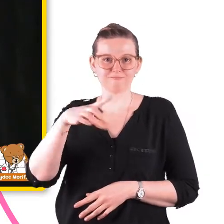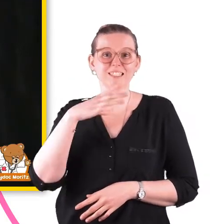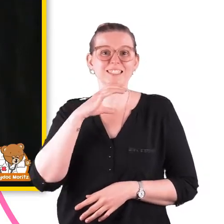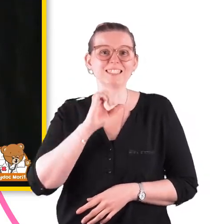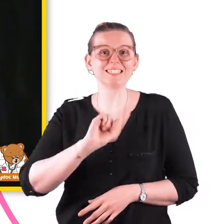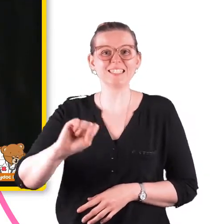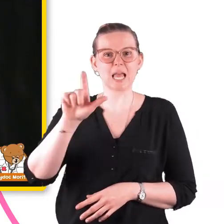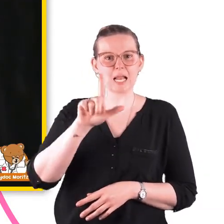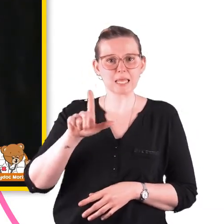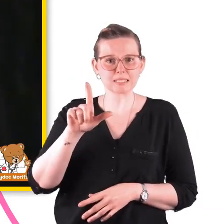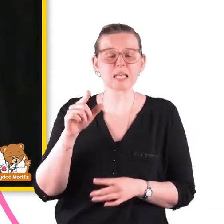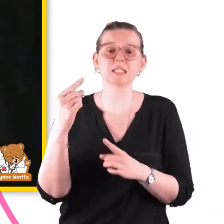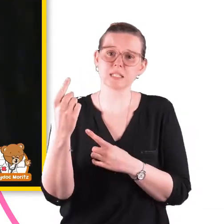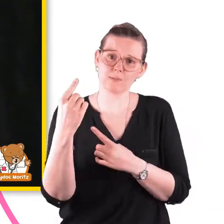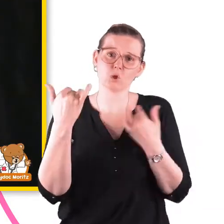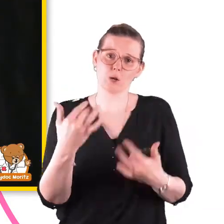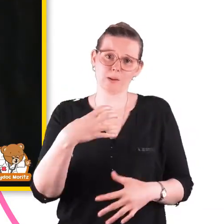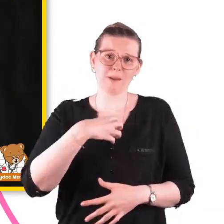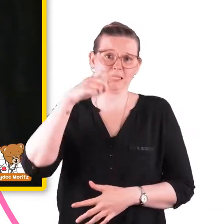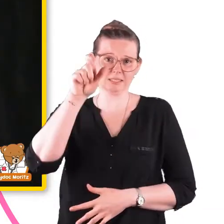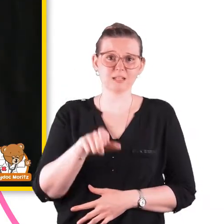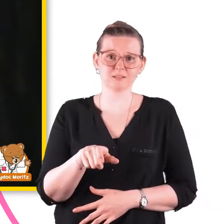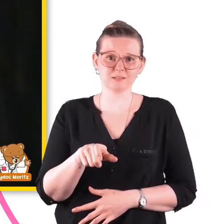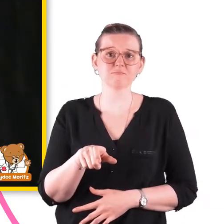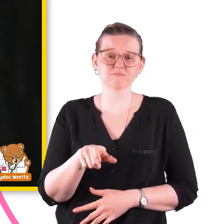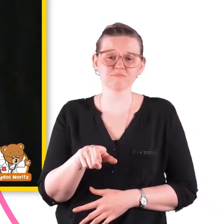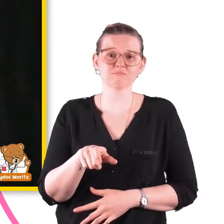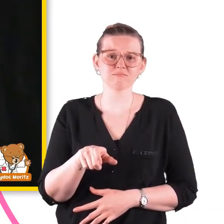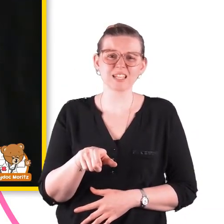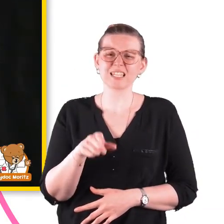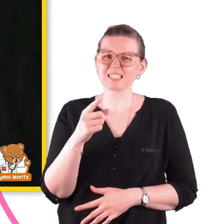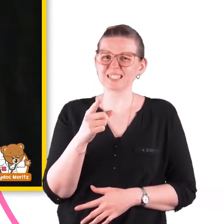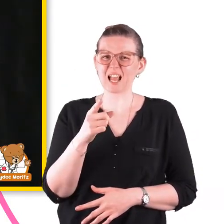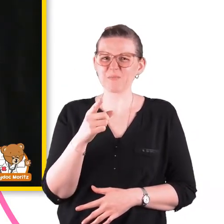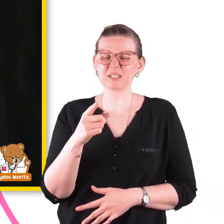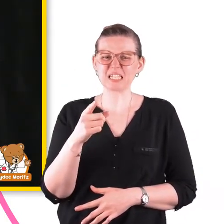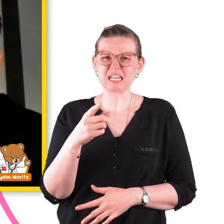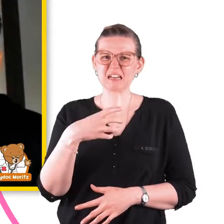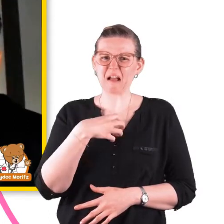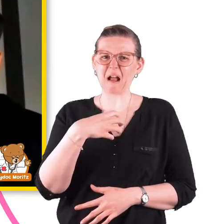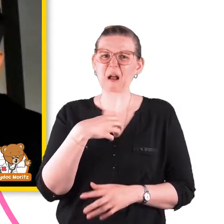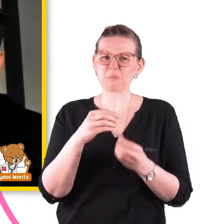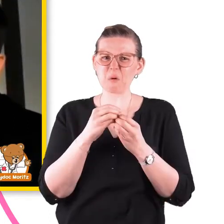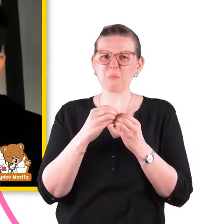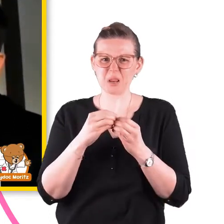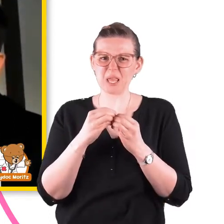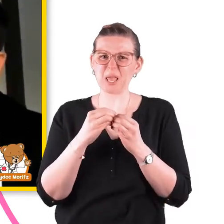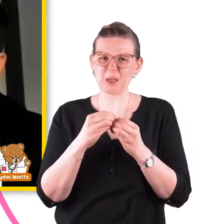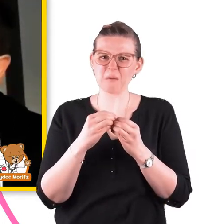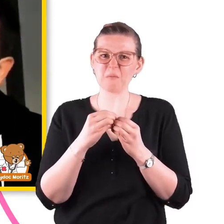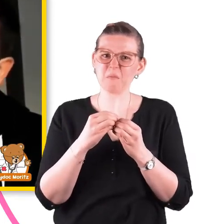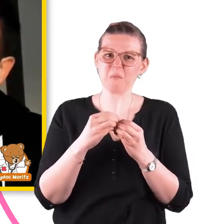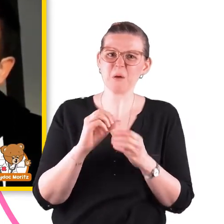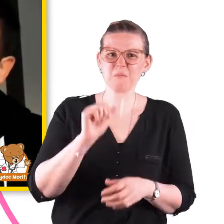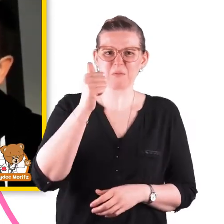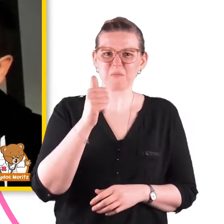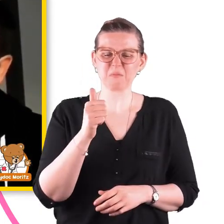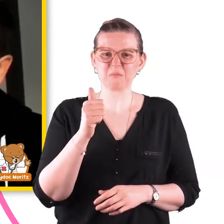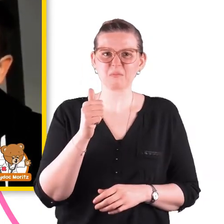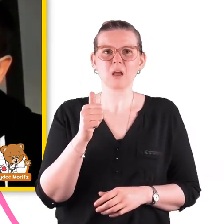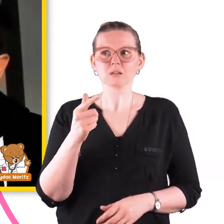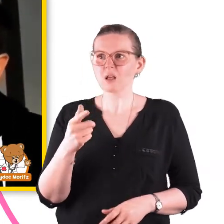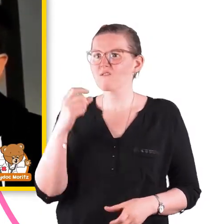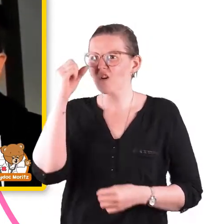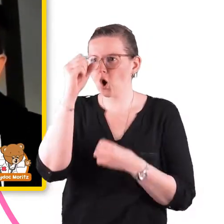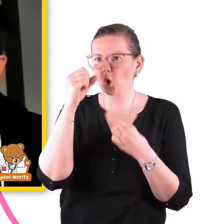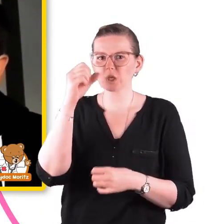unsere aktuelle Patientin. Sie hat etwas außergewöhnliche Beschwerden. Ja, total verrückt. Obwohl sie eine